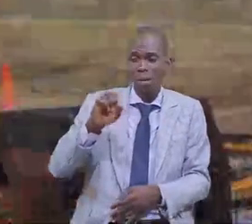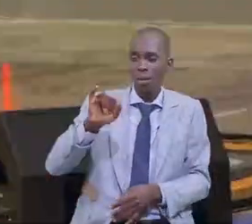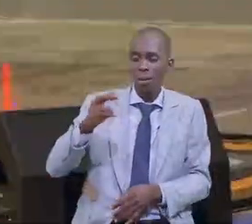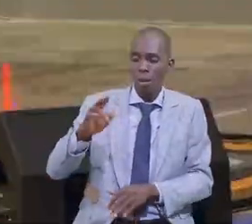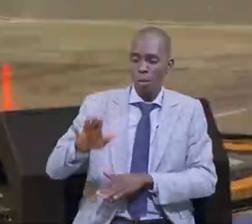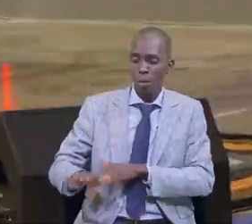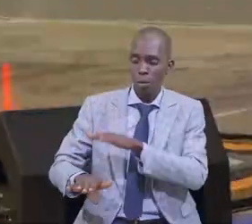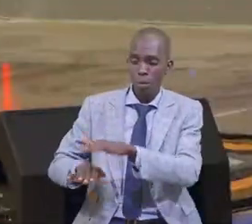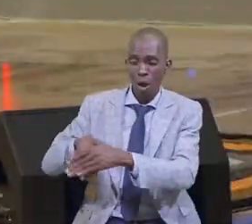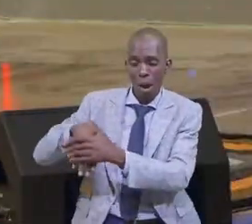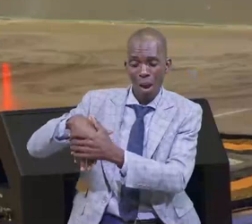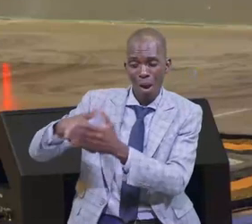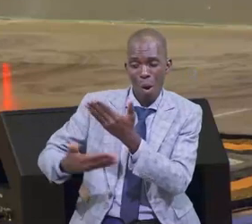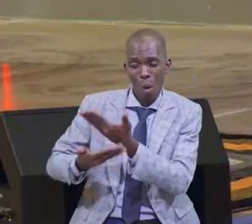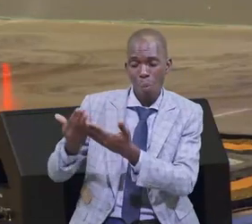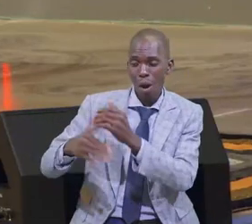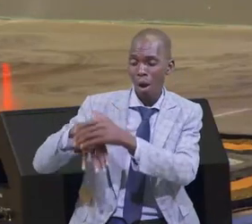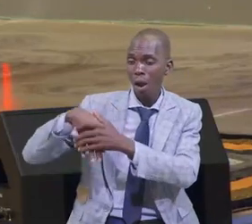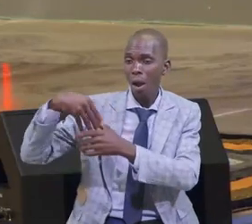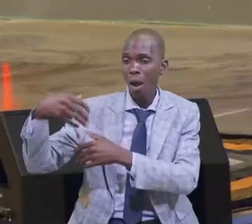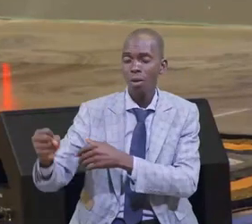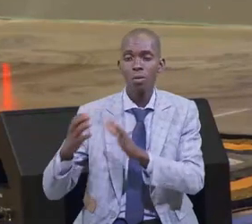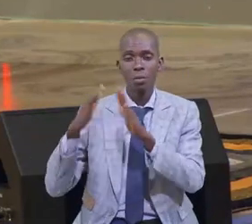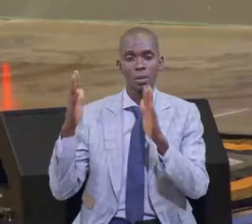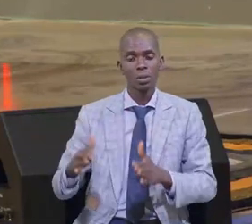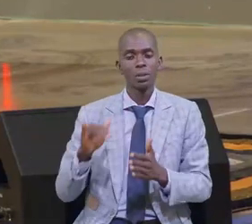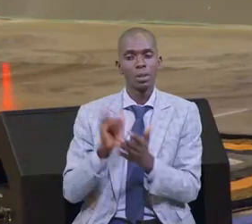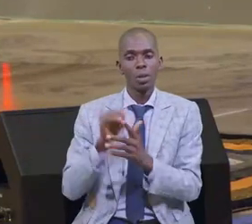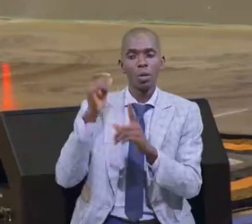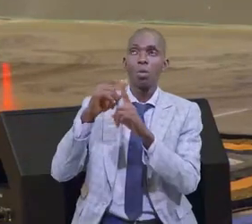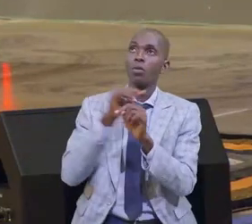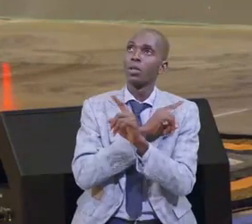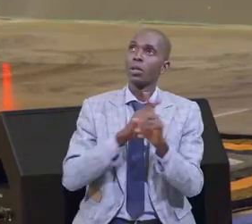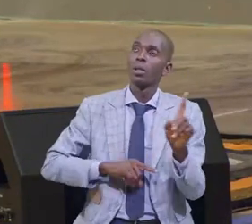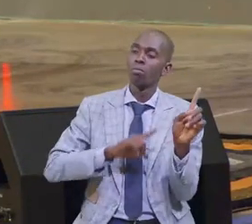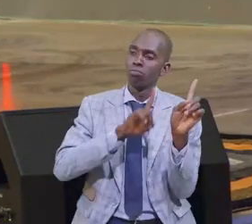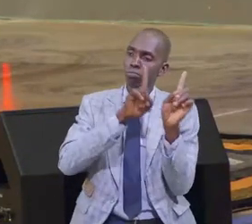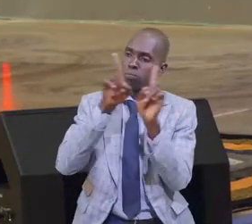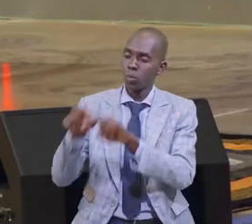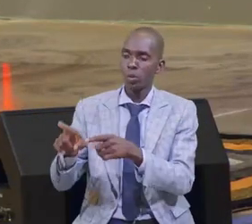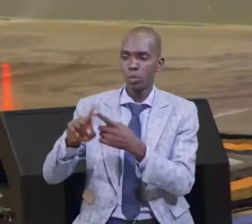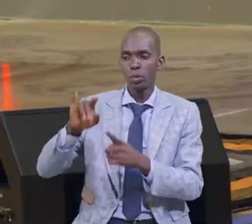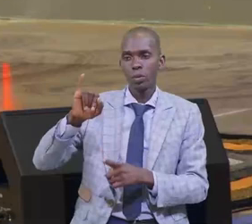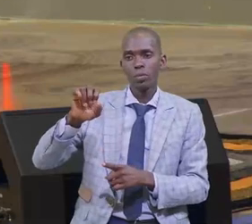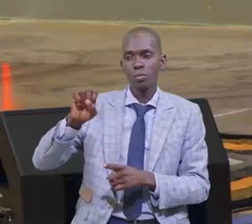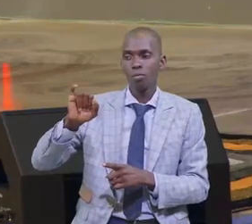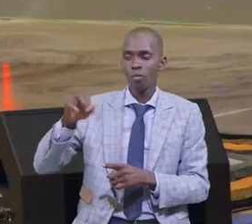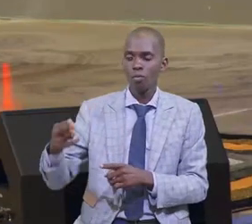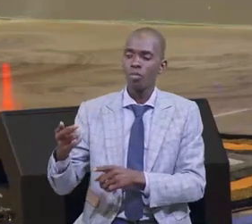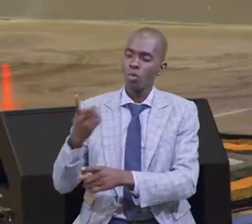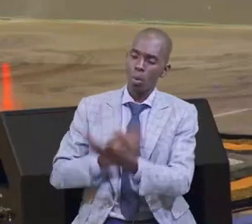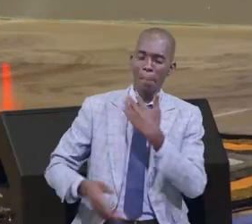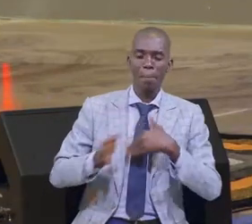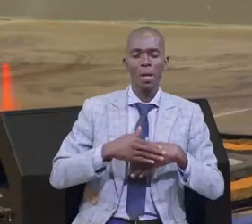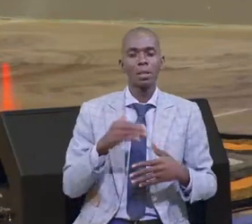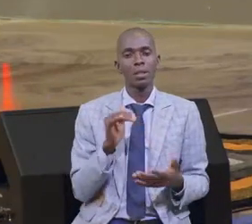la cour du milieu lorsque la parole de l'Éternel lui fut adressée en ces termes.